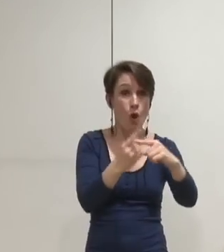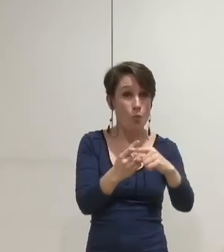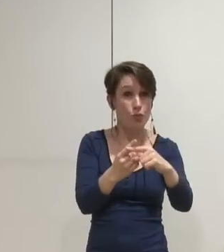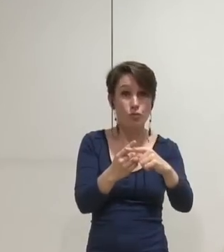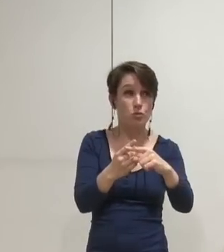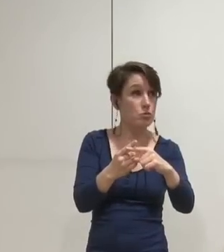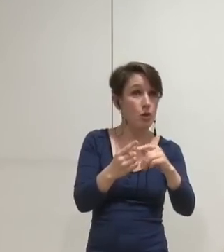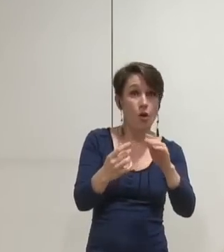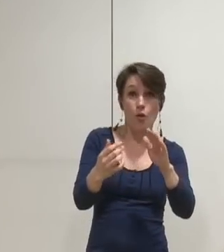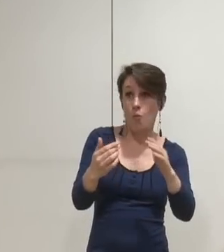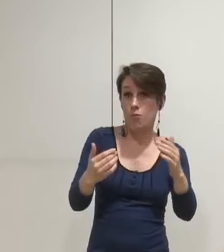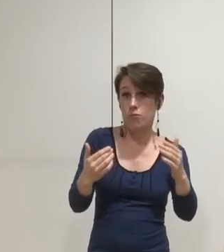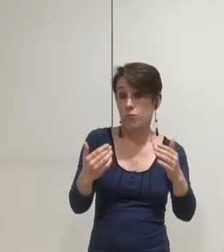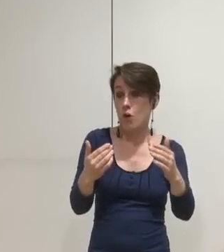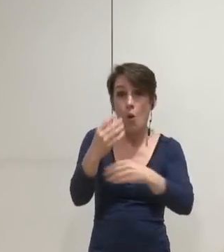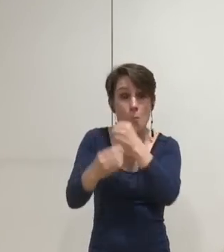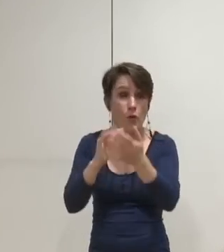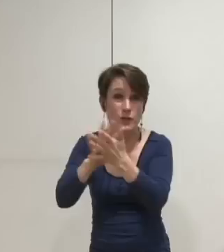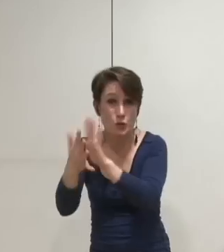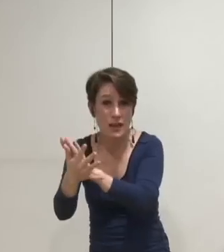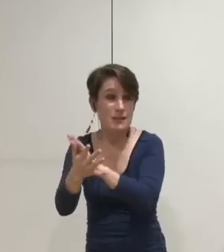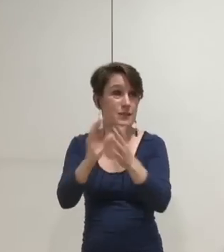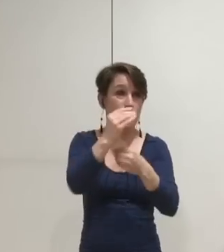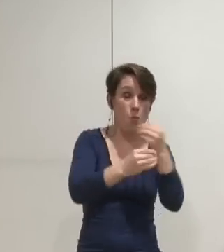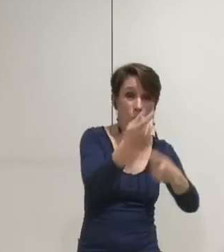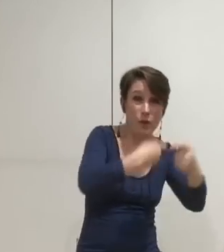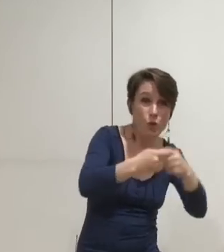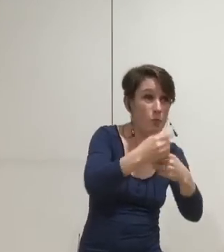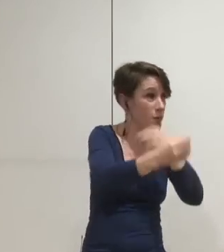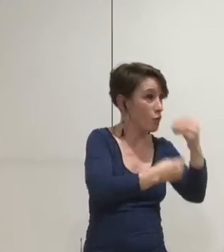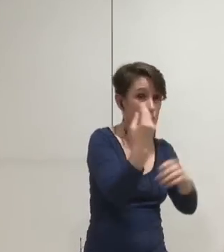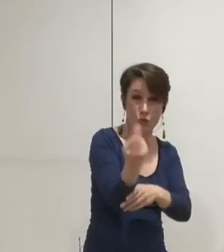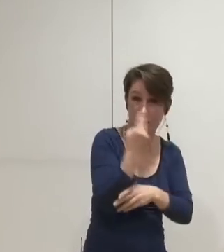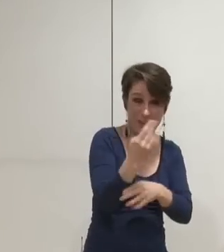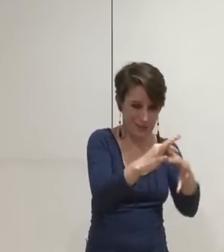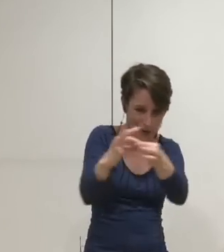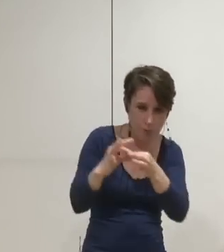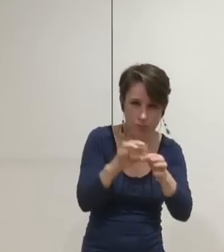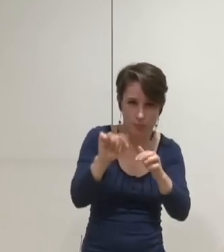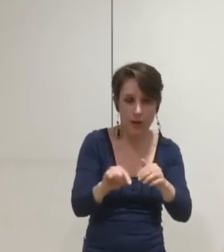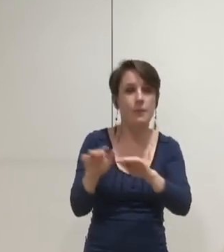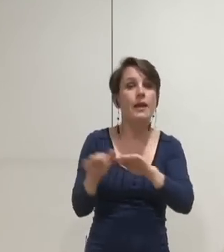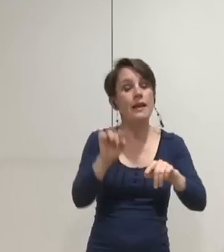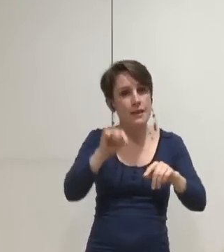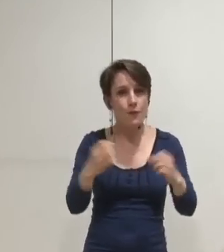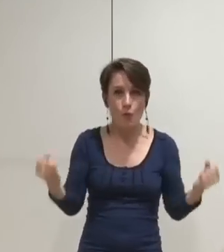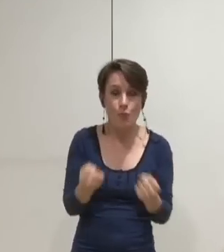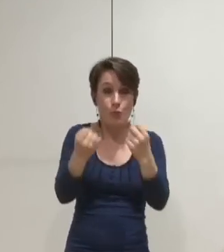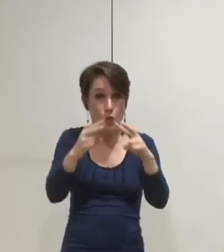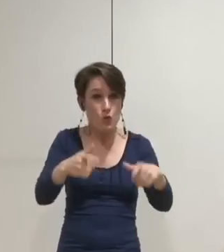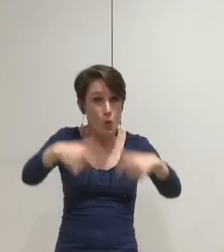la ville de l'agglomération le monde associatif économique universitaire il faut promouvoir un urbanisme apaisé